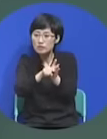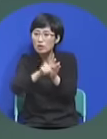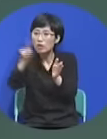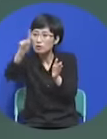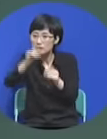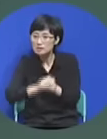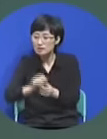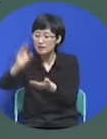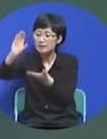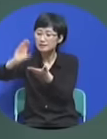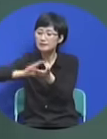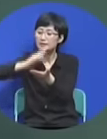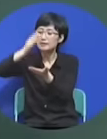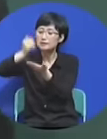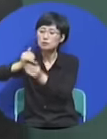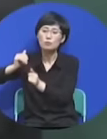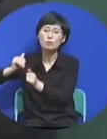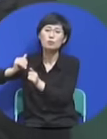약속하셨어요.